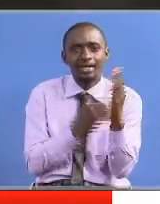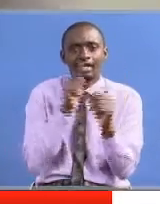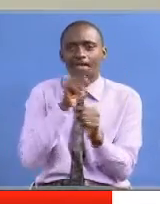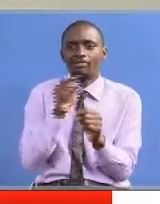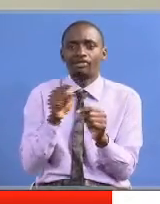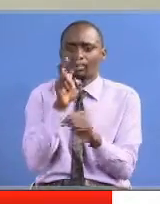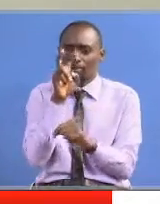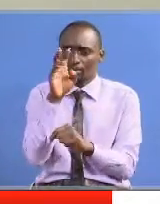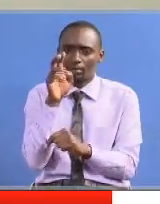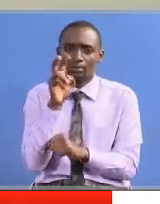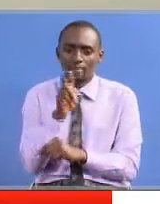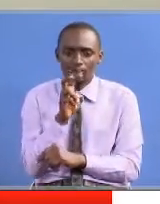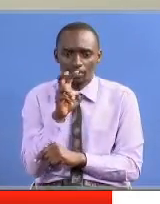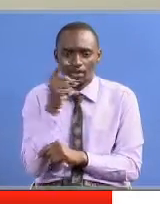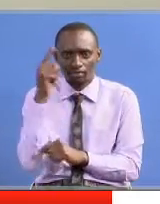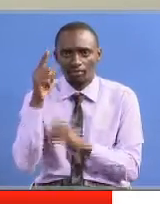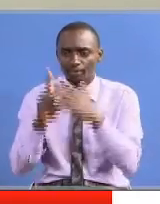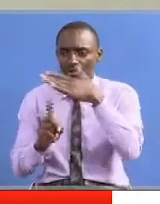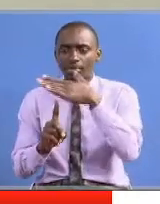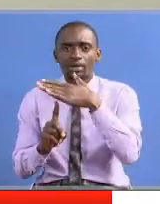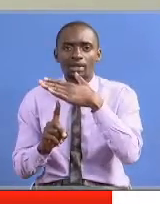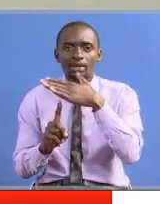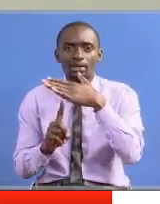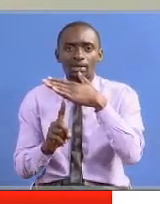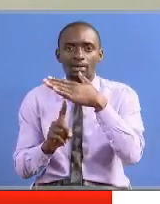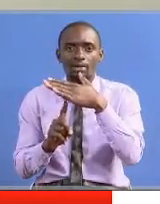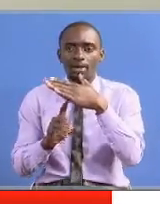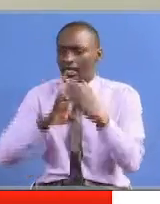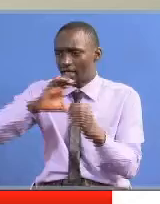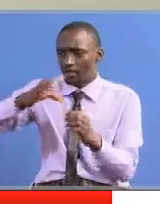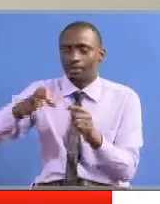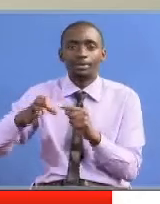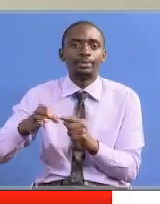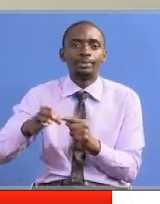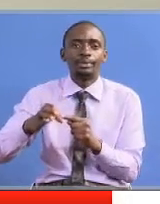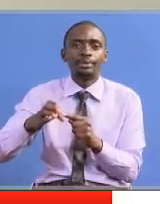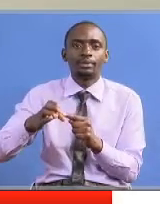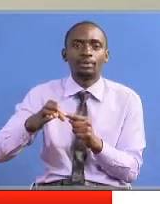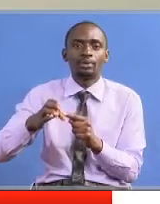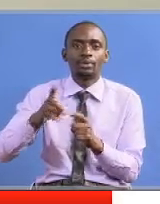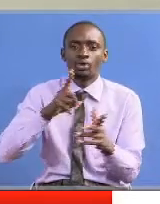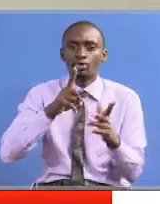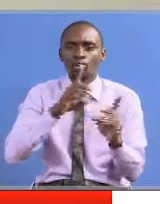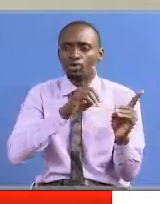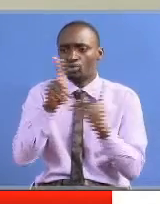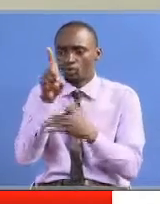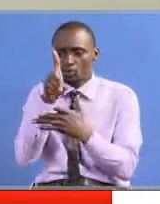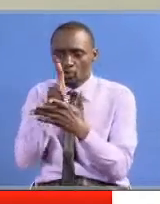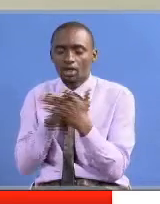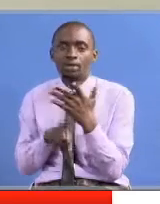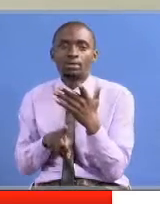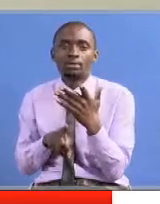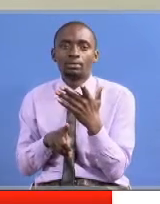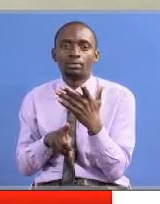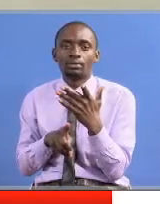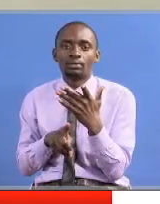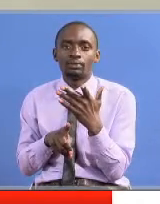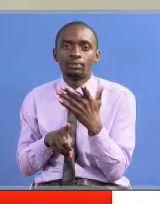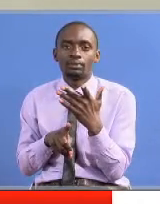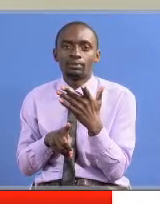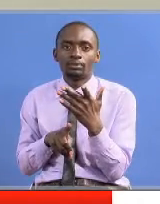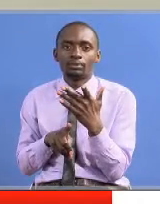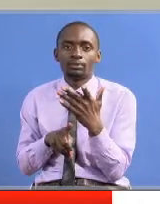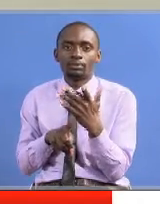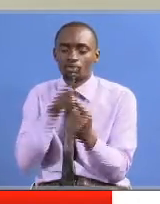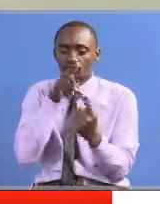I'll be looking forward, Bwana Waziri, kwamba kama county, what measures are you putting in place